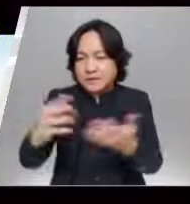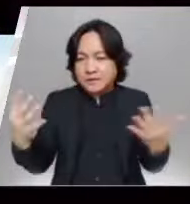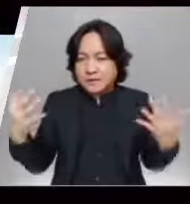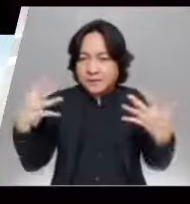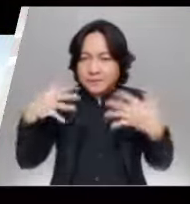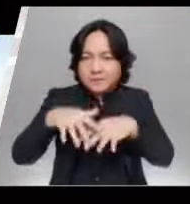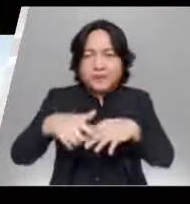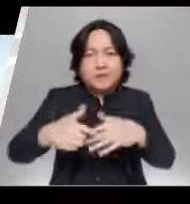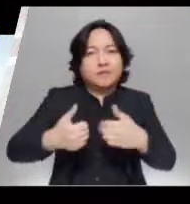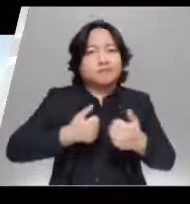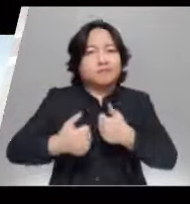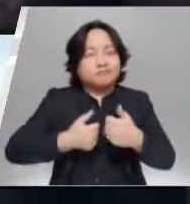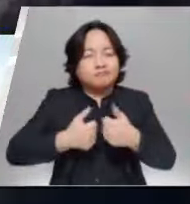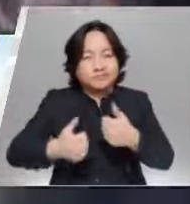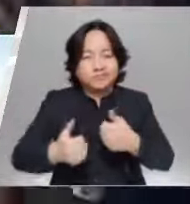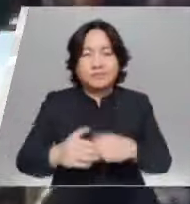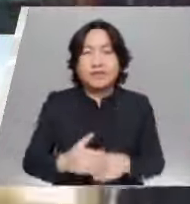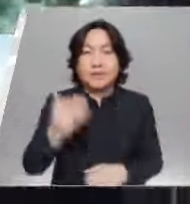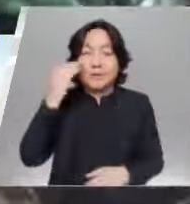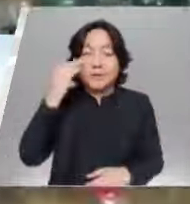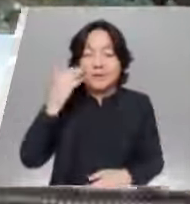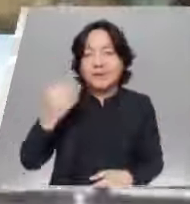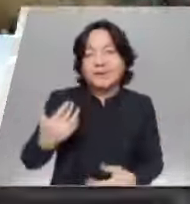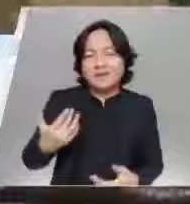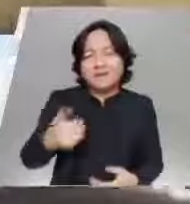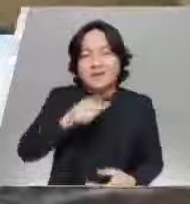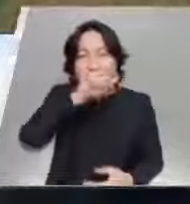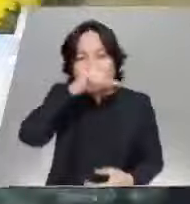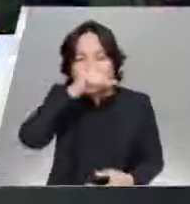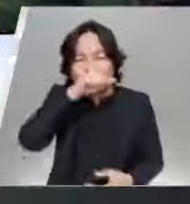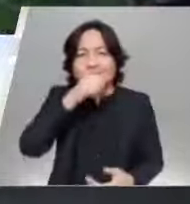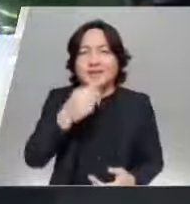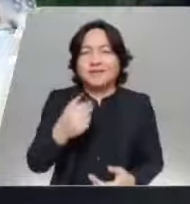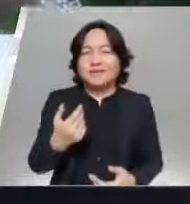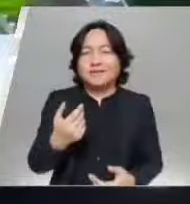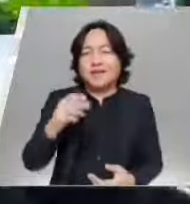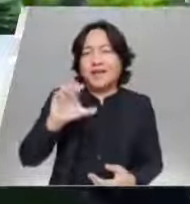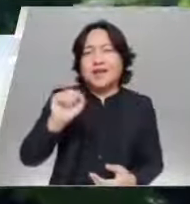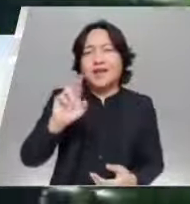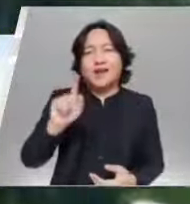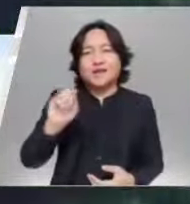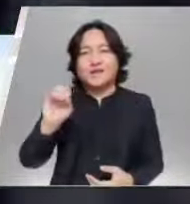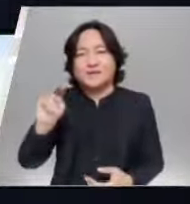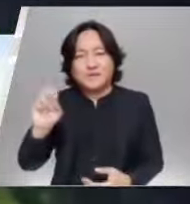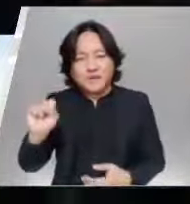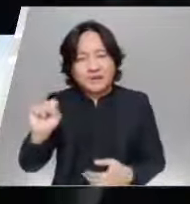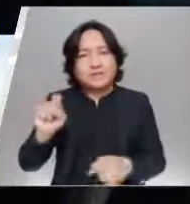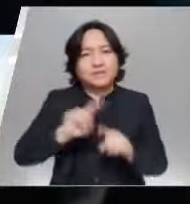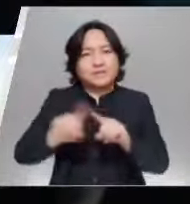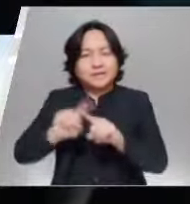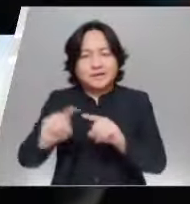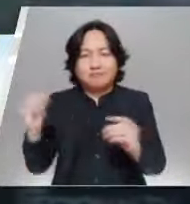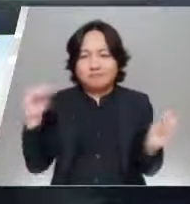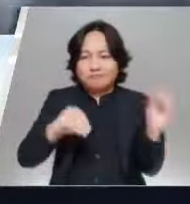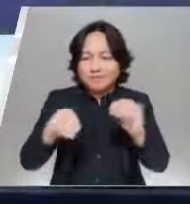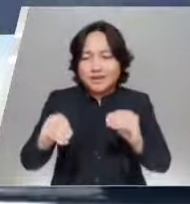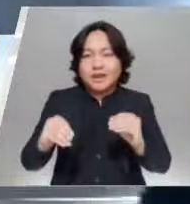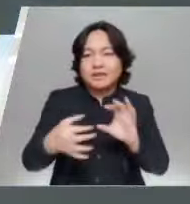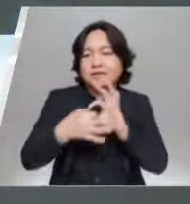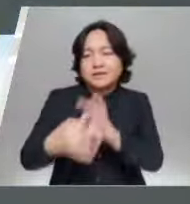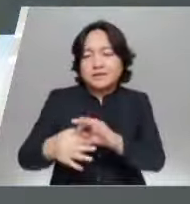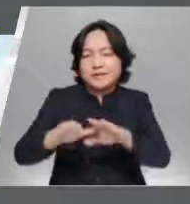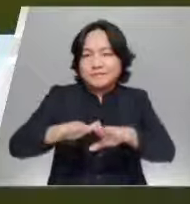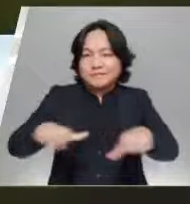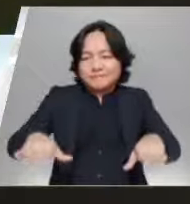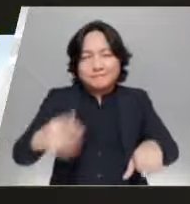sa cartoons at anime ang disenyo ng ilang float na patok lalo sa mga bata. Nakisaya rin ang ilang